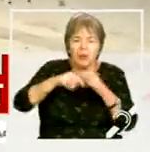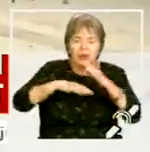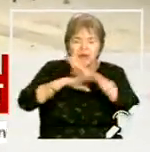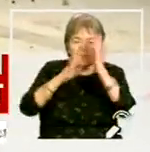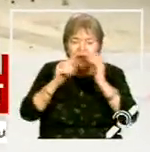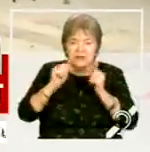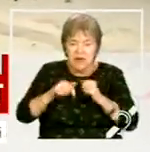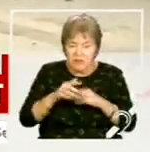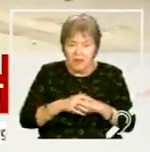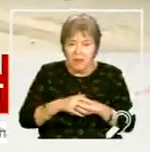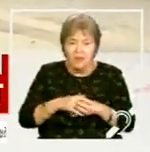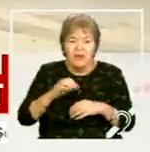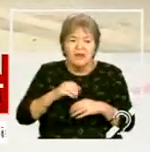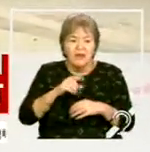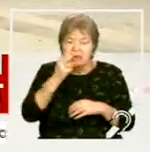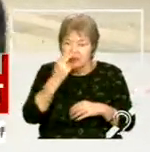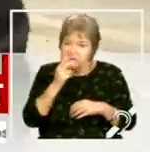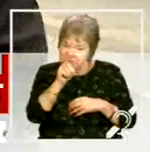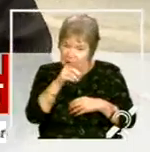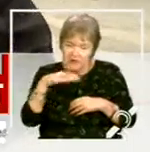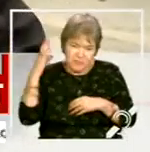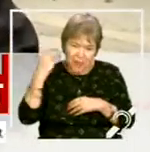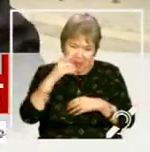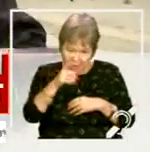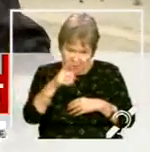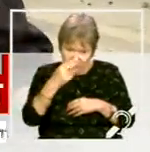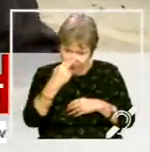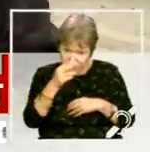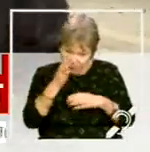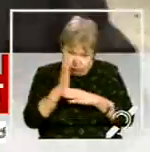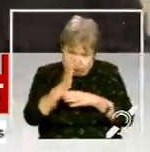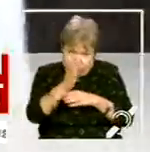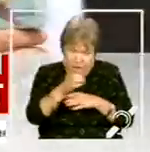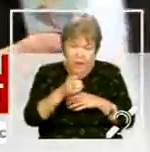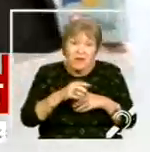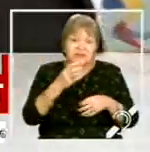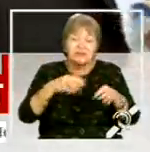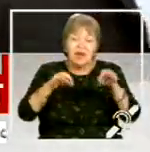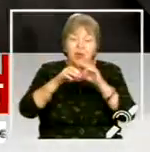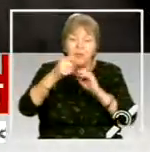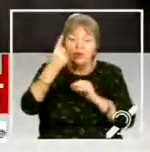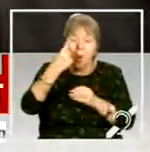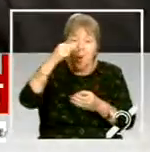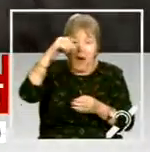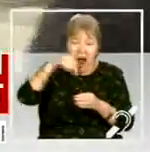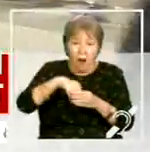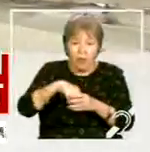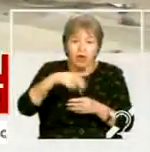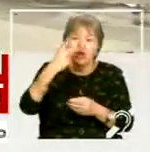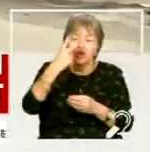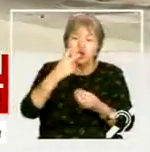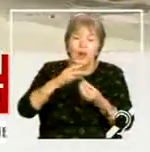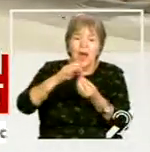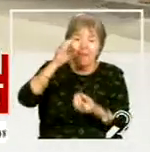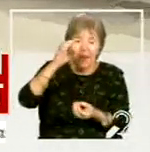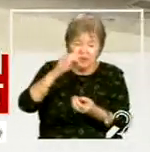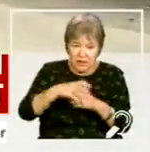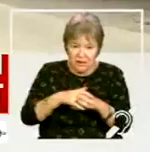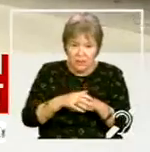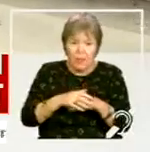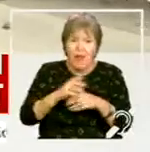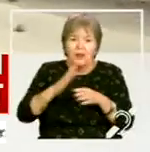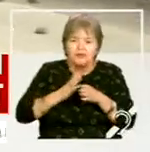dimineață. Aceasta se află chiar în spatele meu, o puteți vedea mai exact. S-a format un crater cu adâncime de peste 2 metri